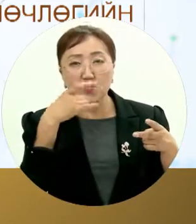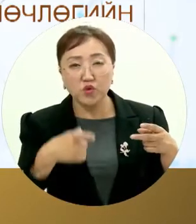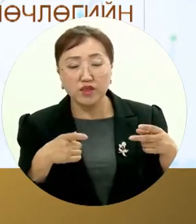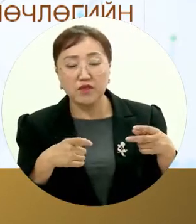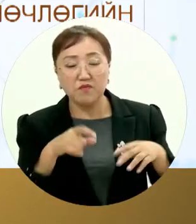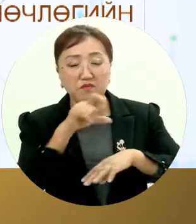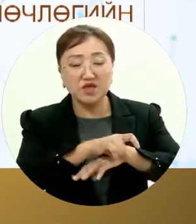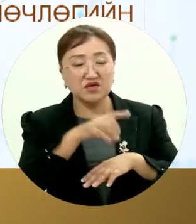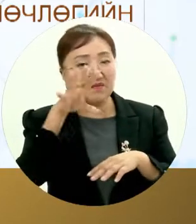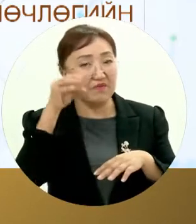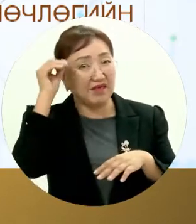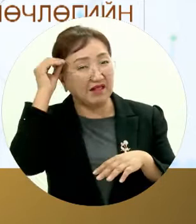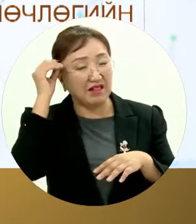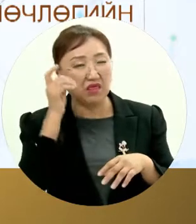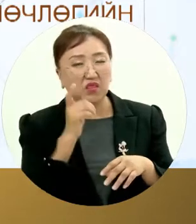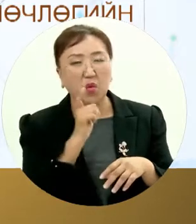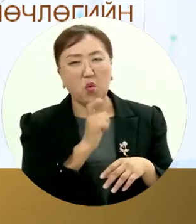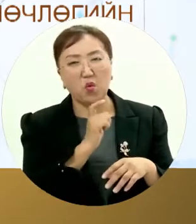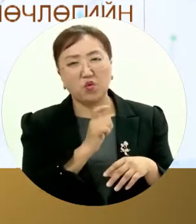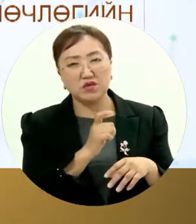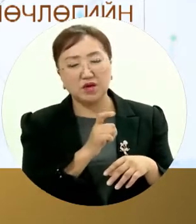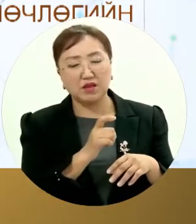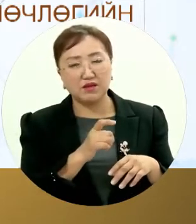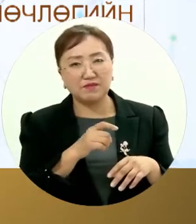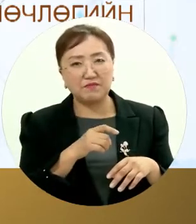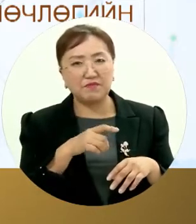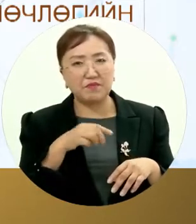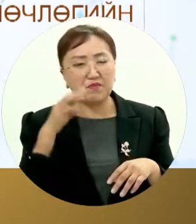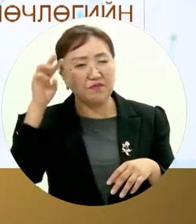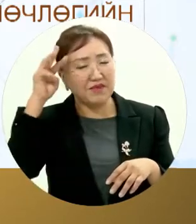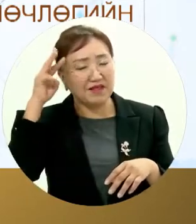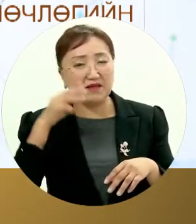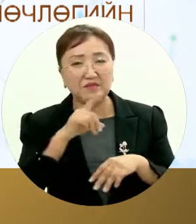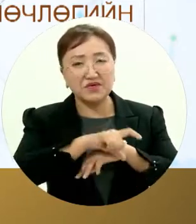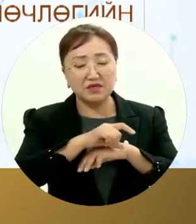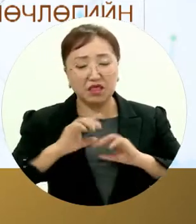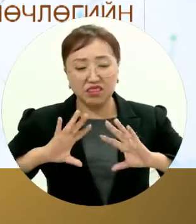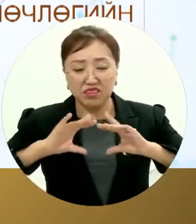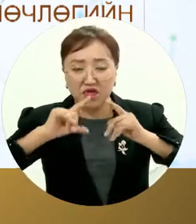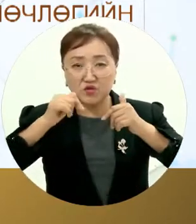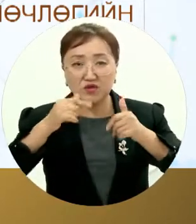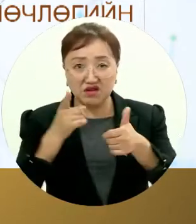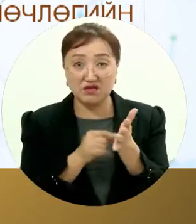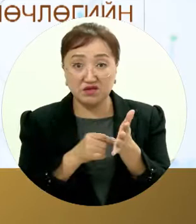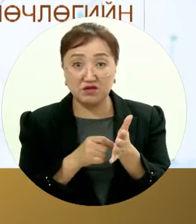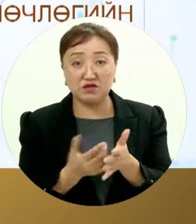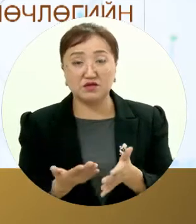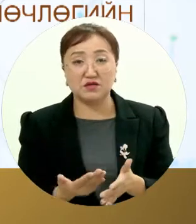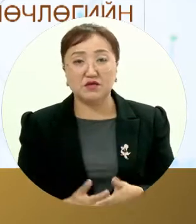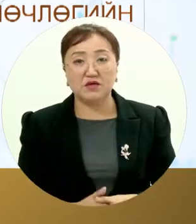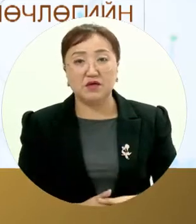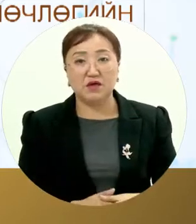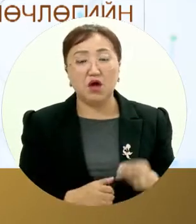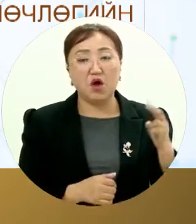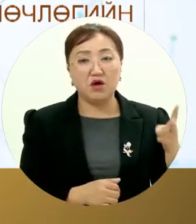мэрэгчл мэдлэг нь бол одоо хуучраад мэрэгчл мэдлэгээ дээшлүүлэх шаардлагатай болж байгаа. За хоёр дагуурт